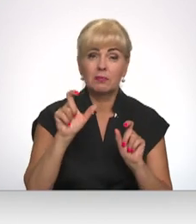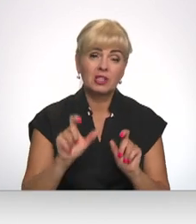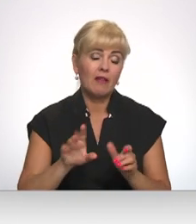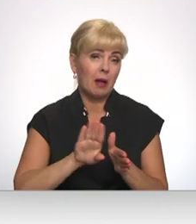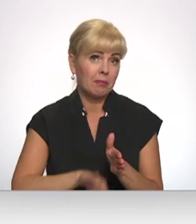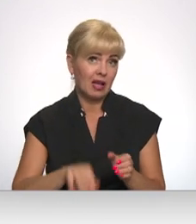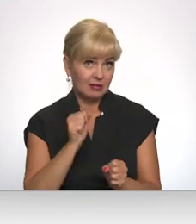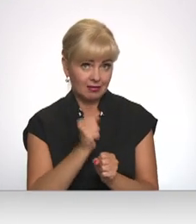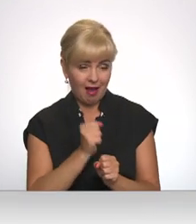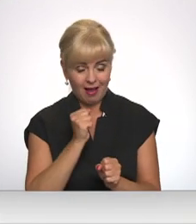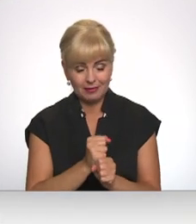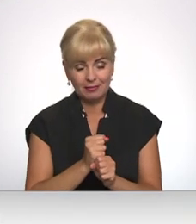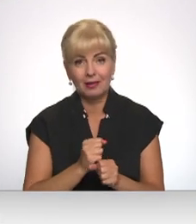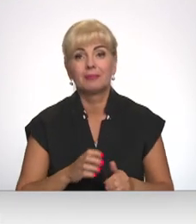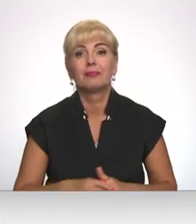darba.